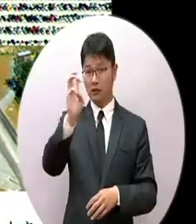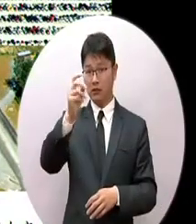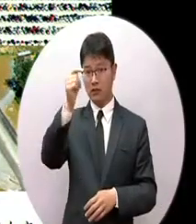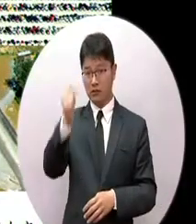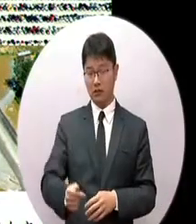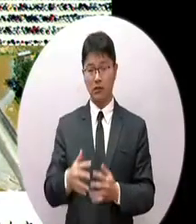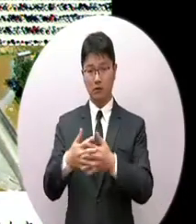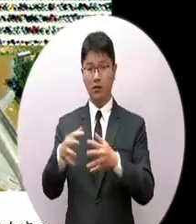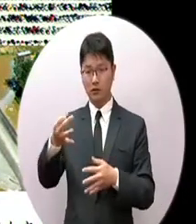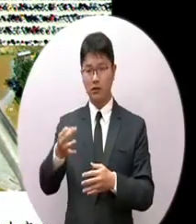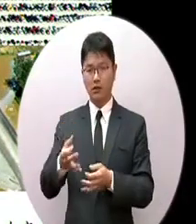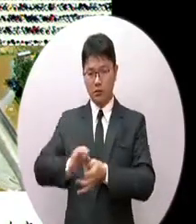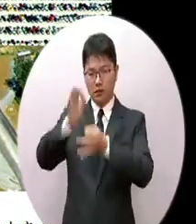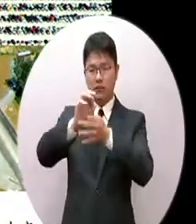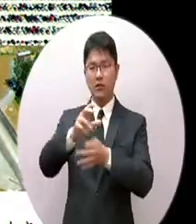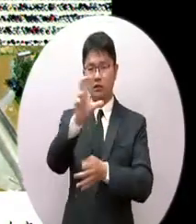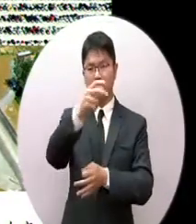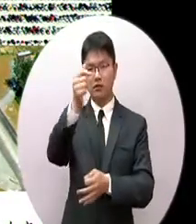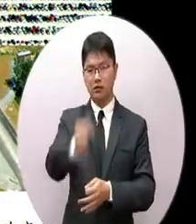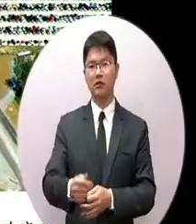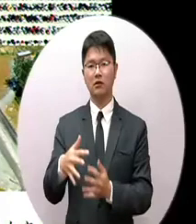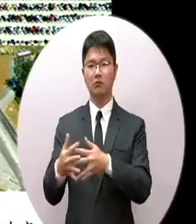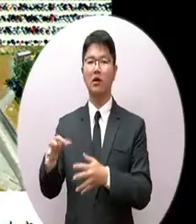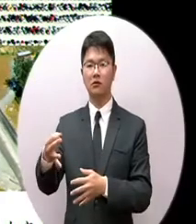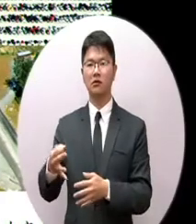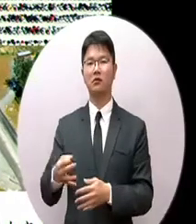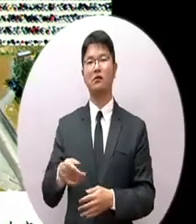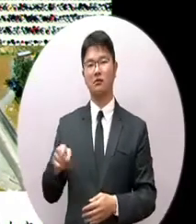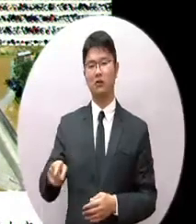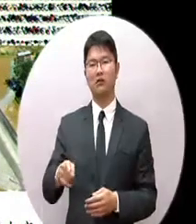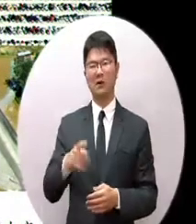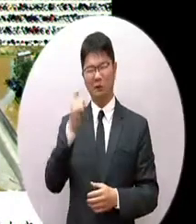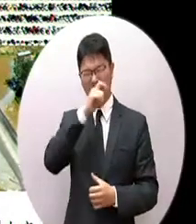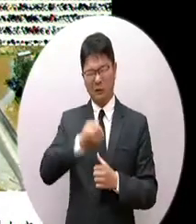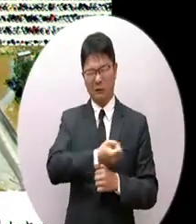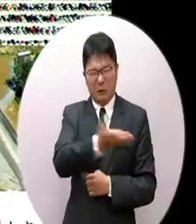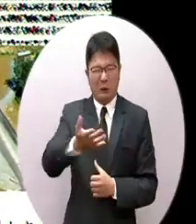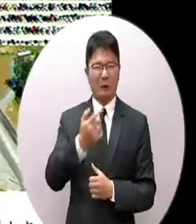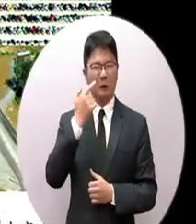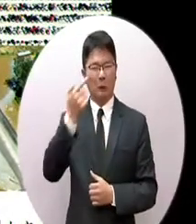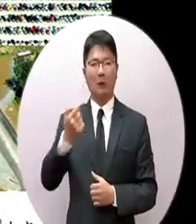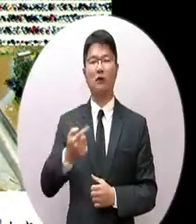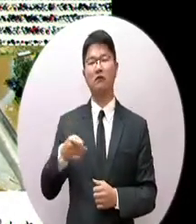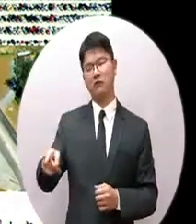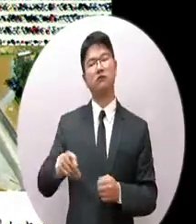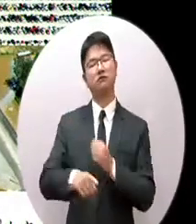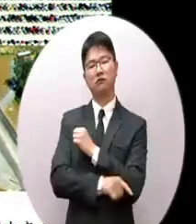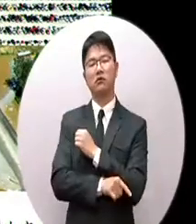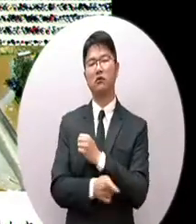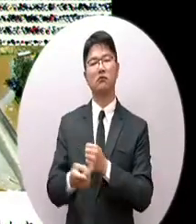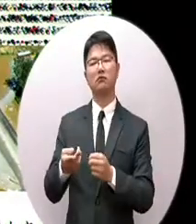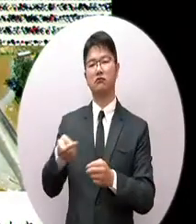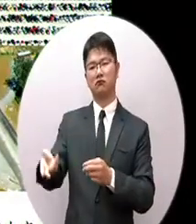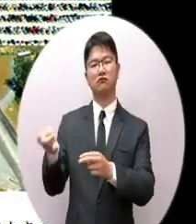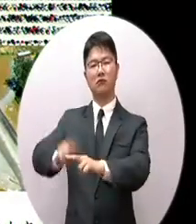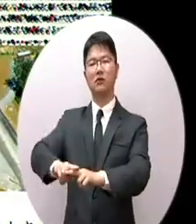来提高到70亿美金，还是造成非常非常大的污染，所以宣布终止这个计划，改用